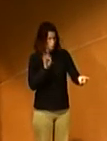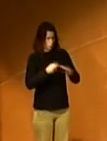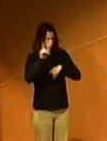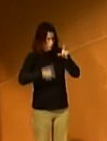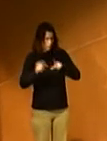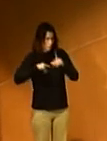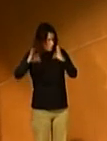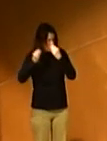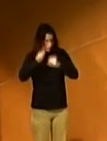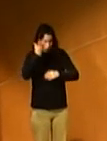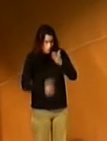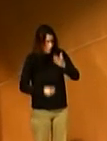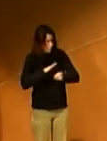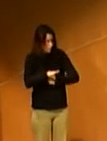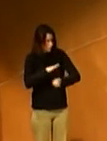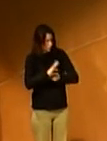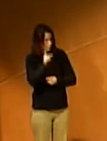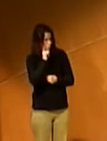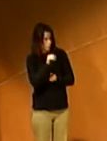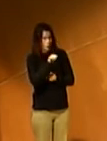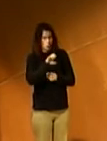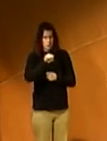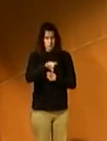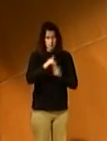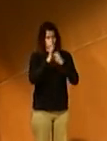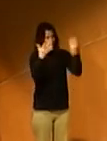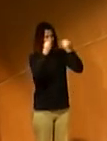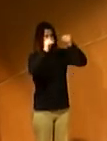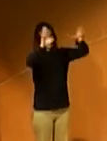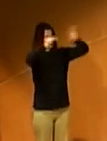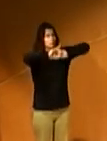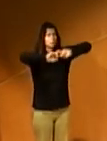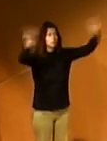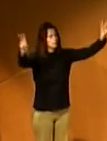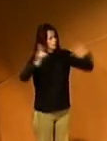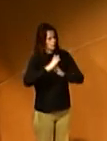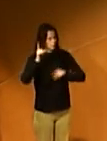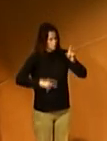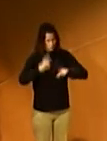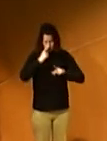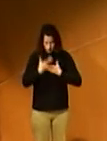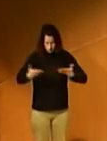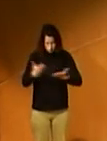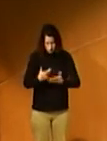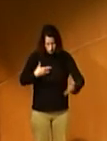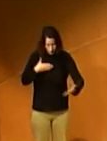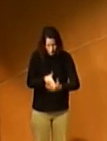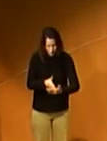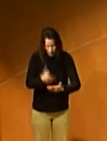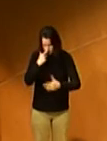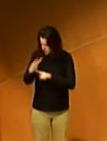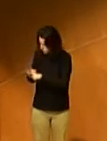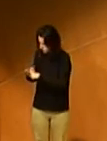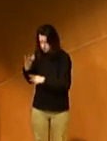toujours. Enfin, c'est des formations très généralistes. Et voilà. Et on n'a pas toujours les outils pour justement faire face à ce genre de problème.